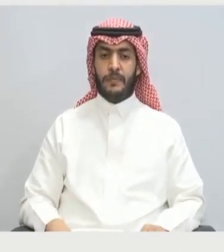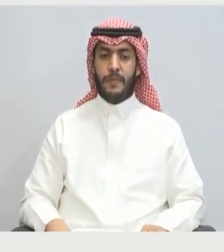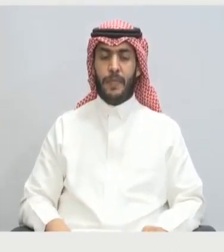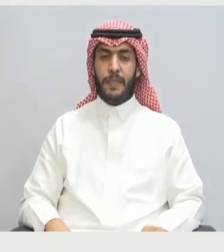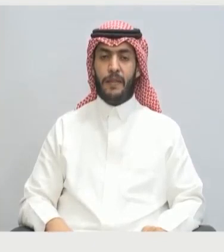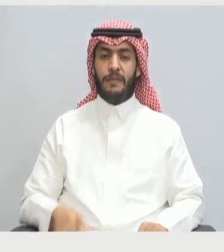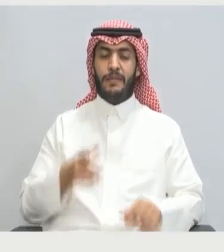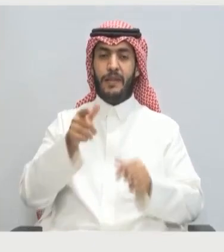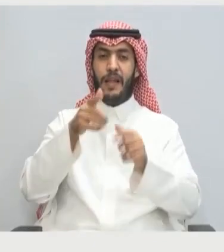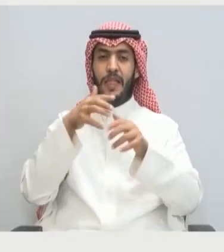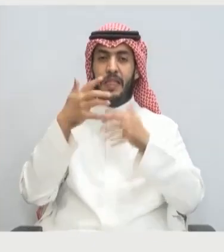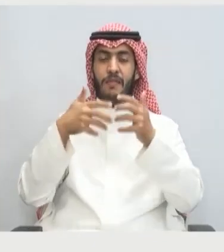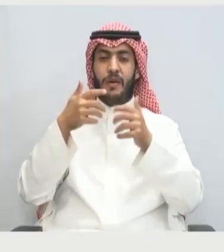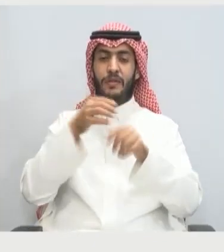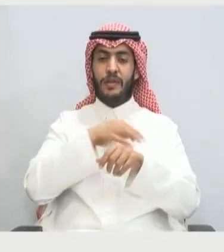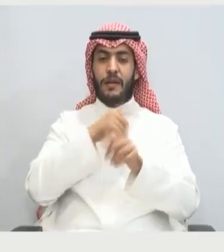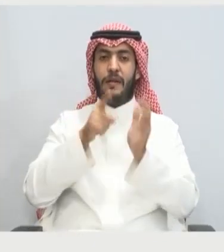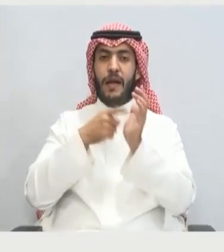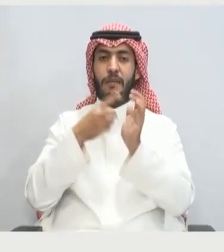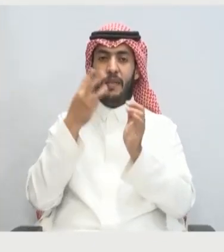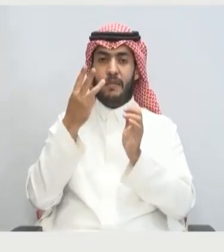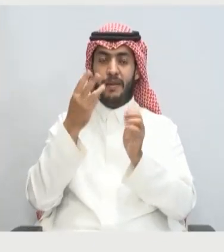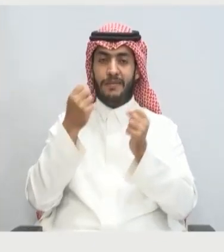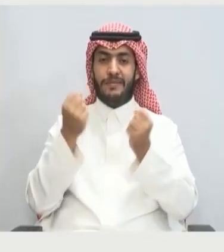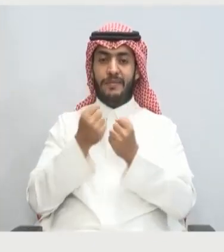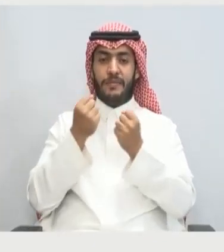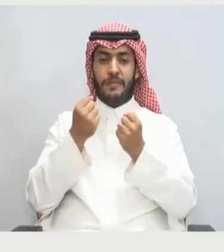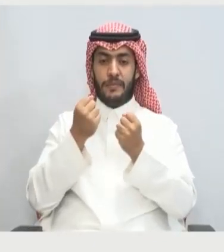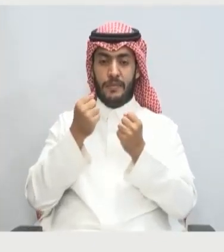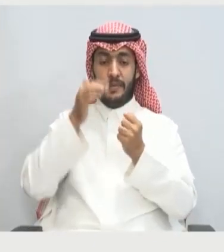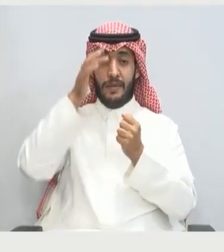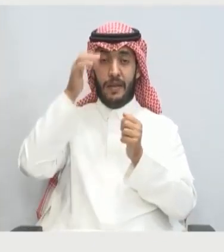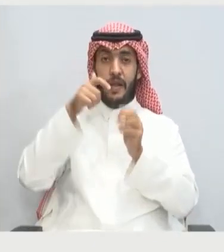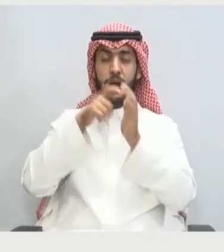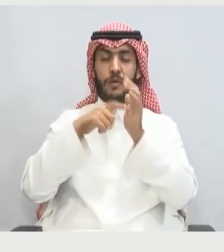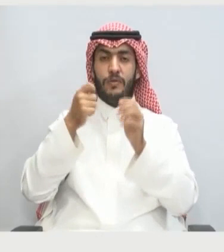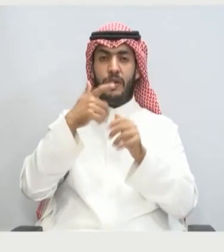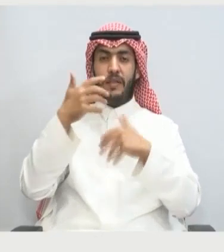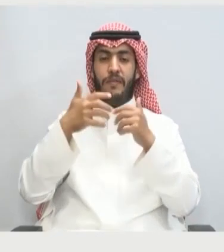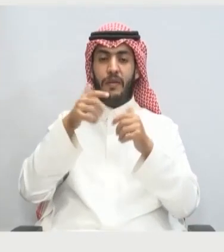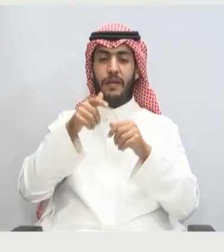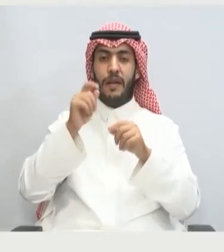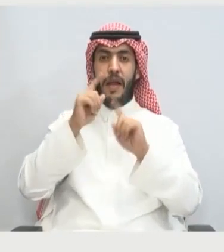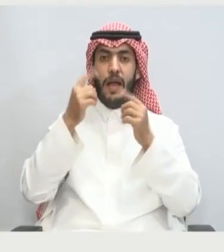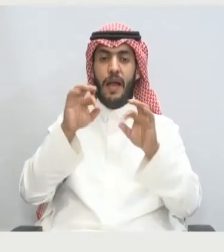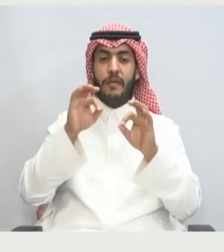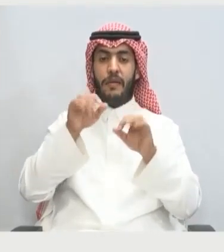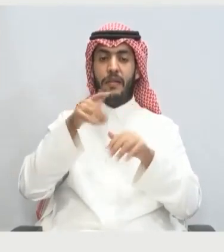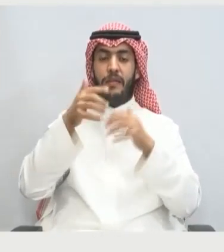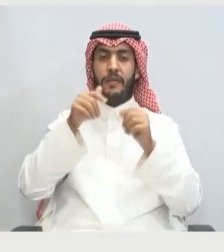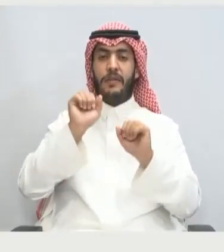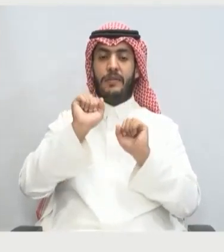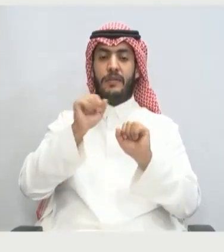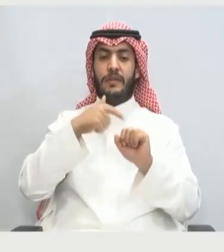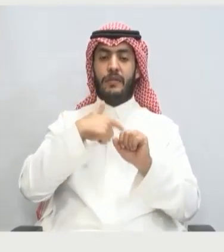فافترقنا هذا التفا فاعل ثلاث مرات تذكر ان قانون سرعه التفاعل العام لهذا التفاعل هو